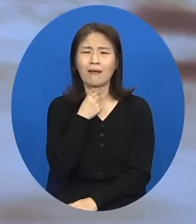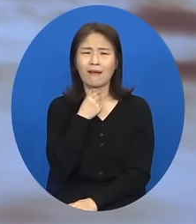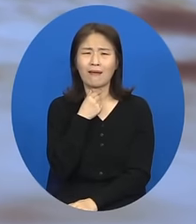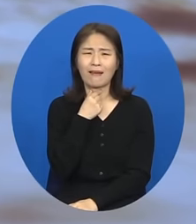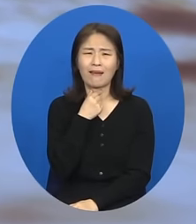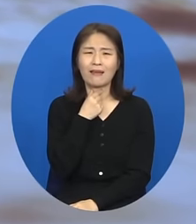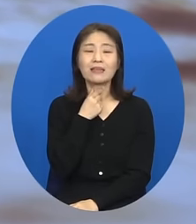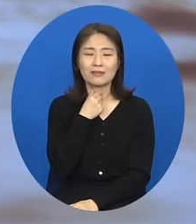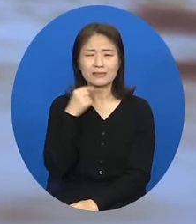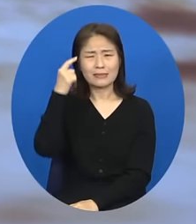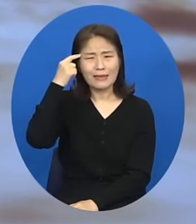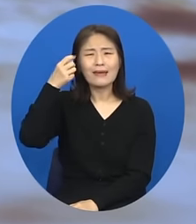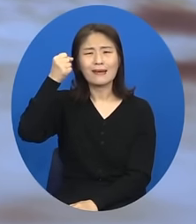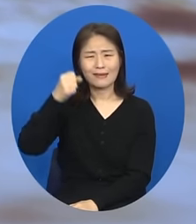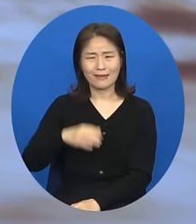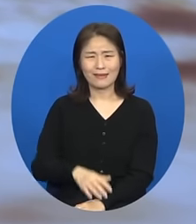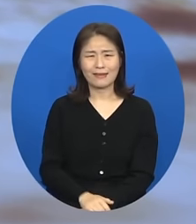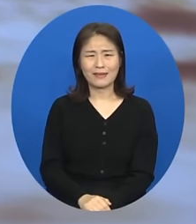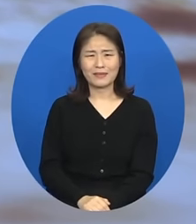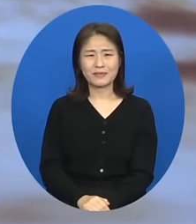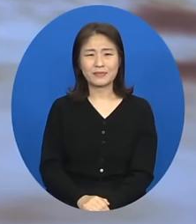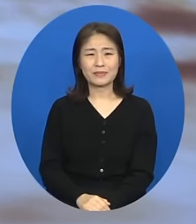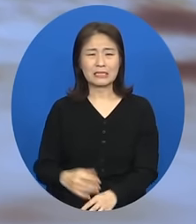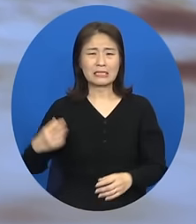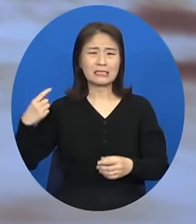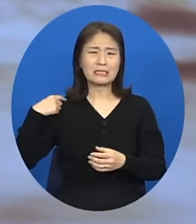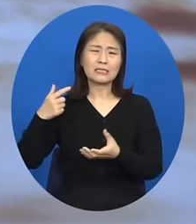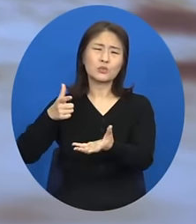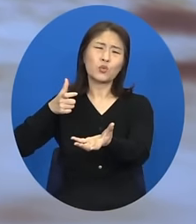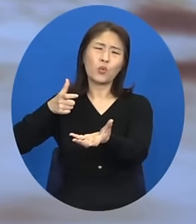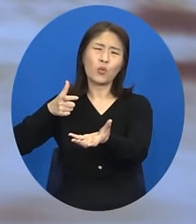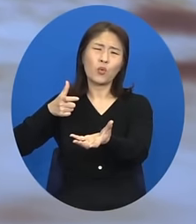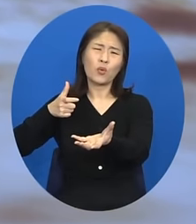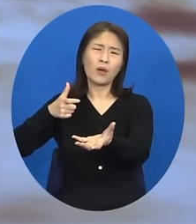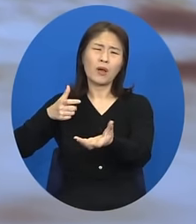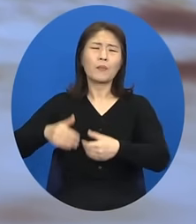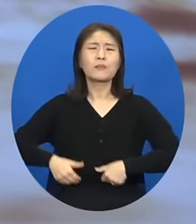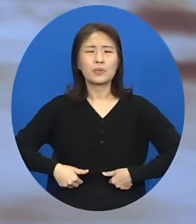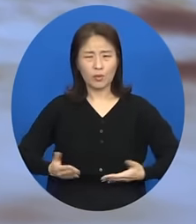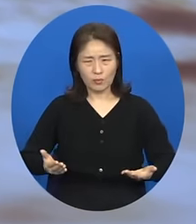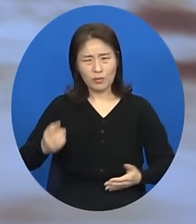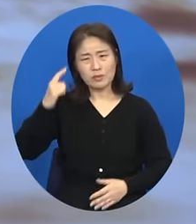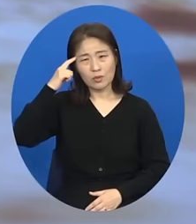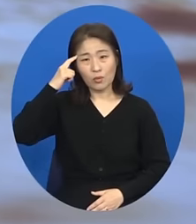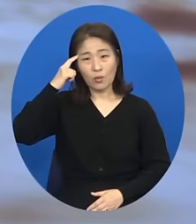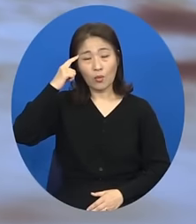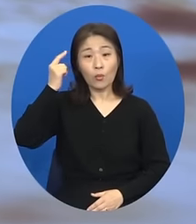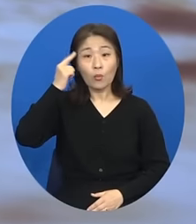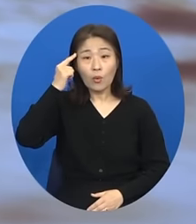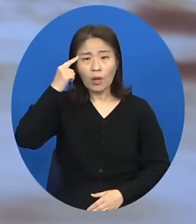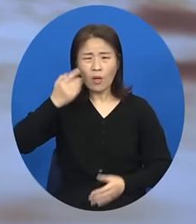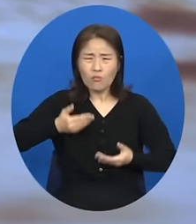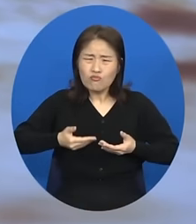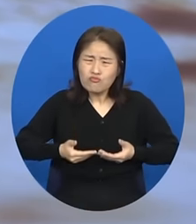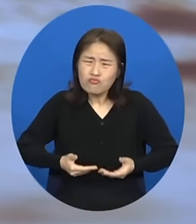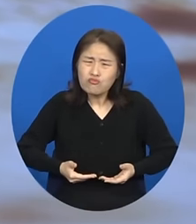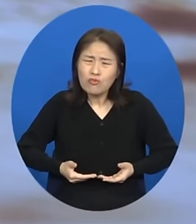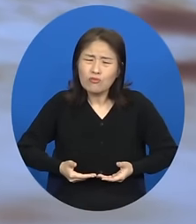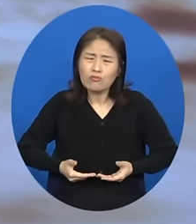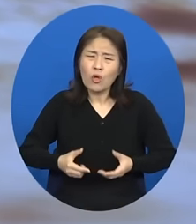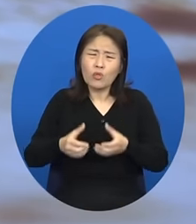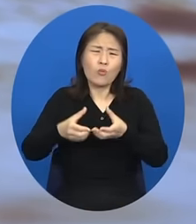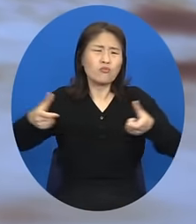이런 생각이 많았어요. 제게 있어서 이 총은 너무 불필요하게 느껴졌어요. 무겁기도 하고 크기도 하고 다닐